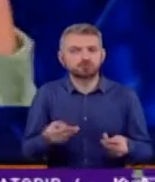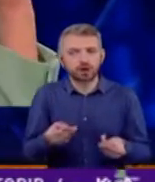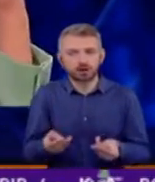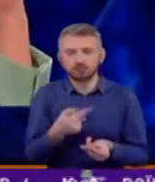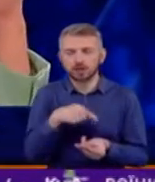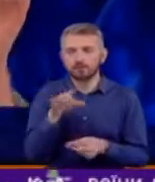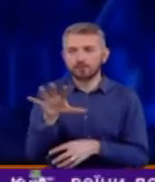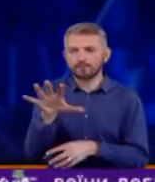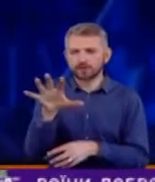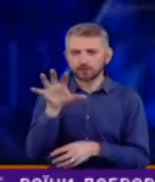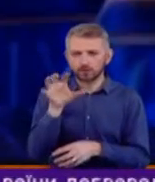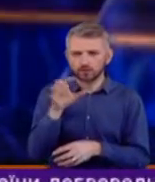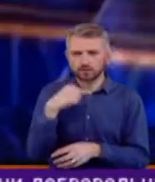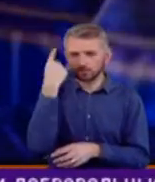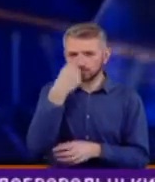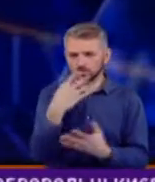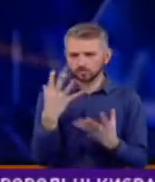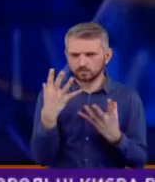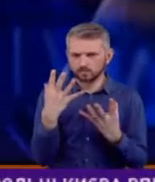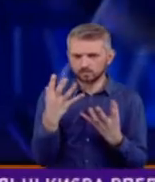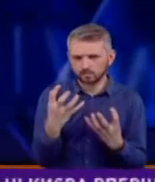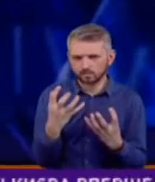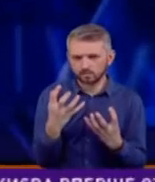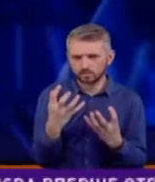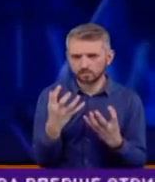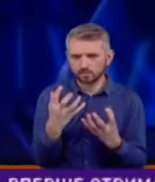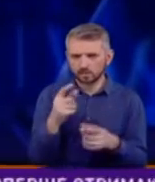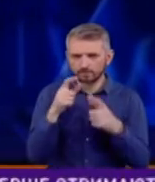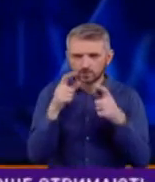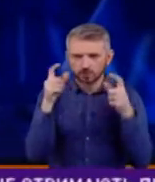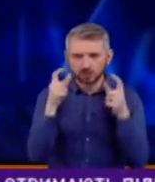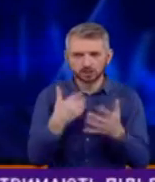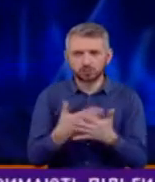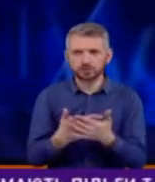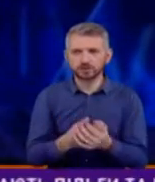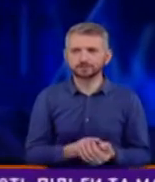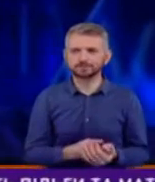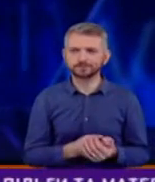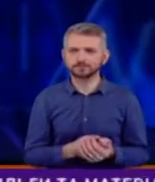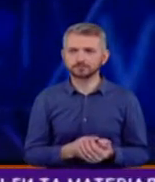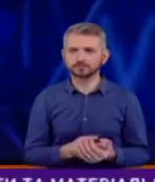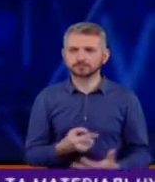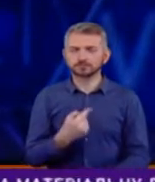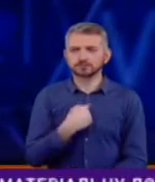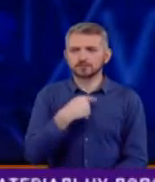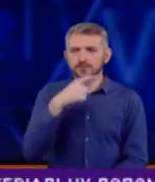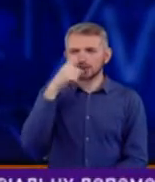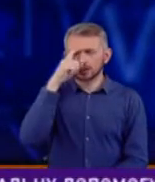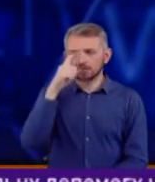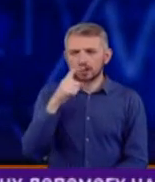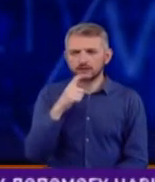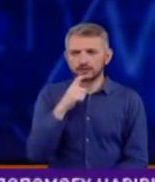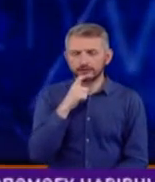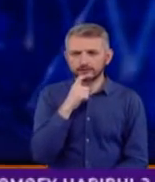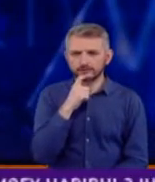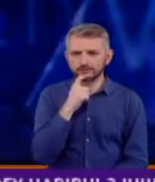его фотографируем очень такого... Серьезно? Да, серьезного в очках. Вот, допустим, мне непонятно